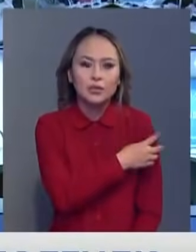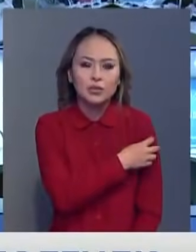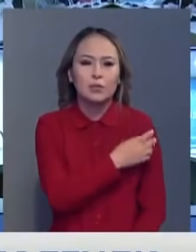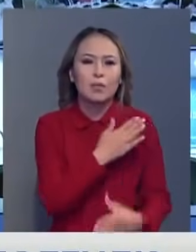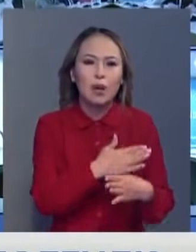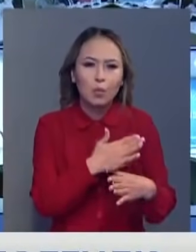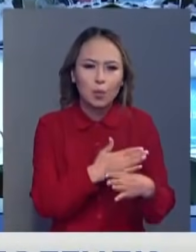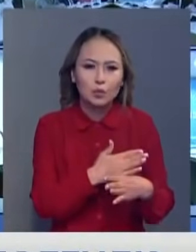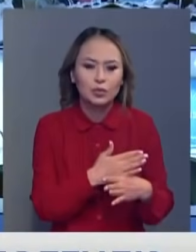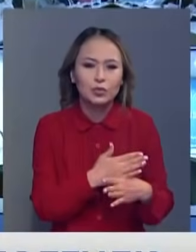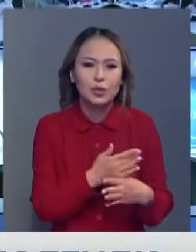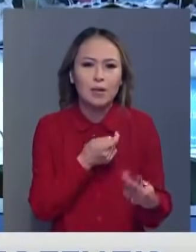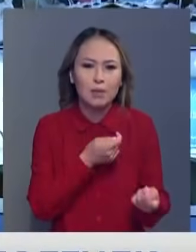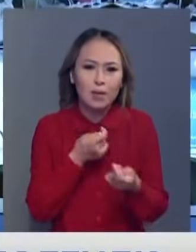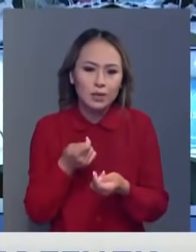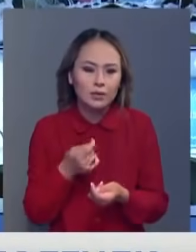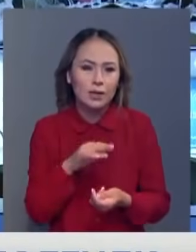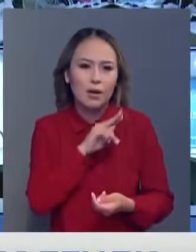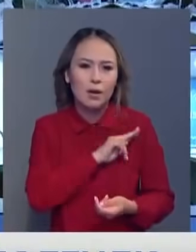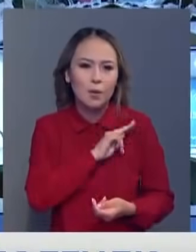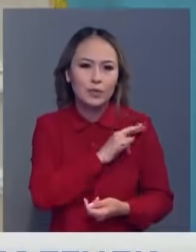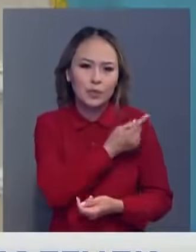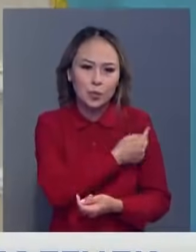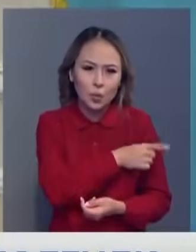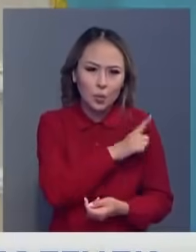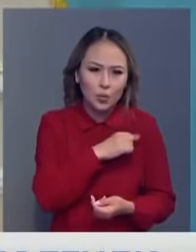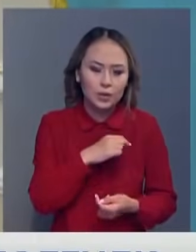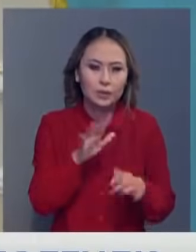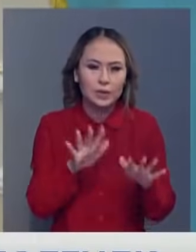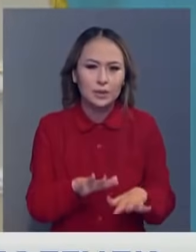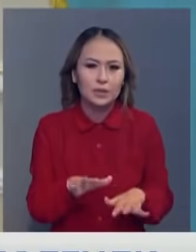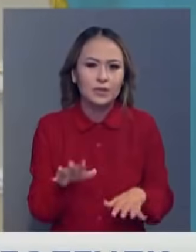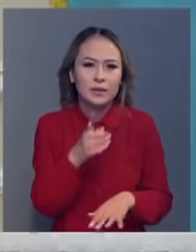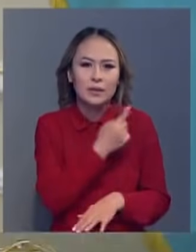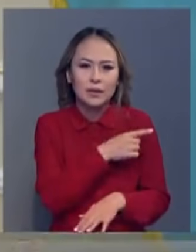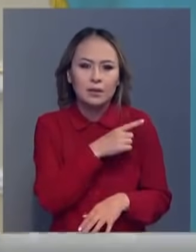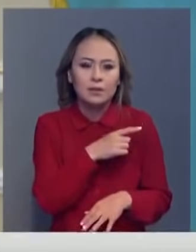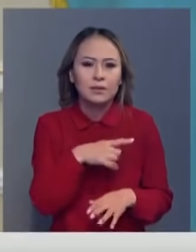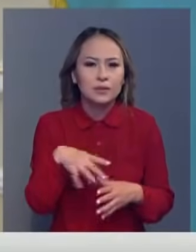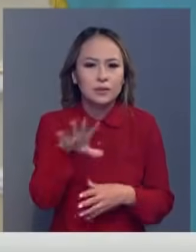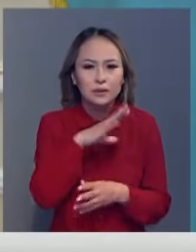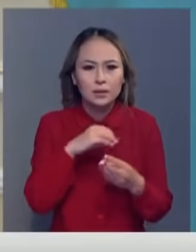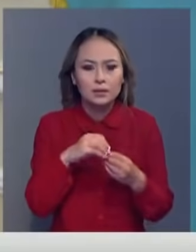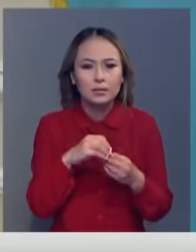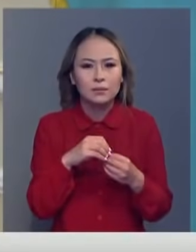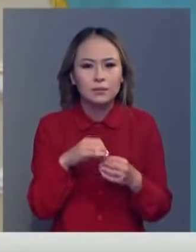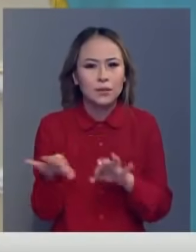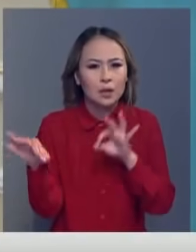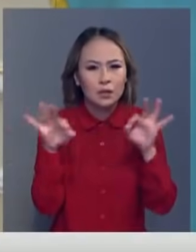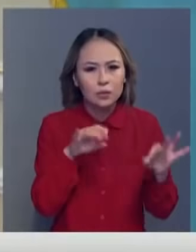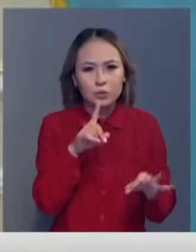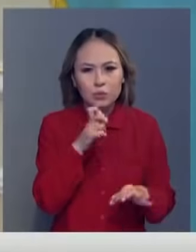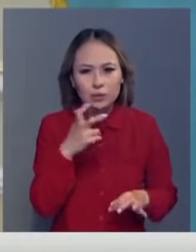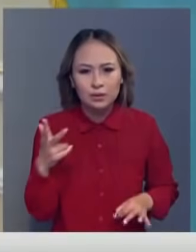медсестры, санитары, работники скорой медицинской помощи. Дәрігерлер, медбикелер, санитарлар, жедел жәрдем